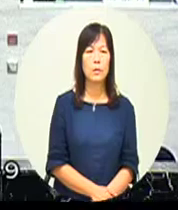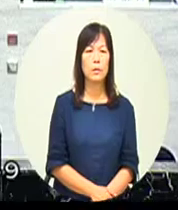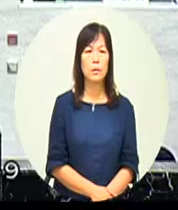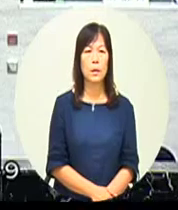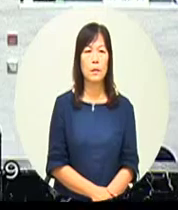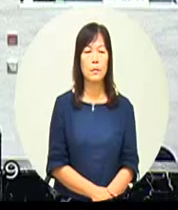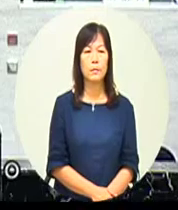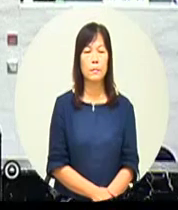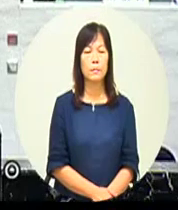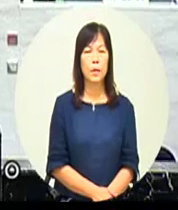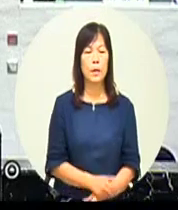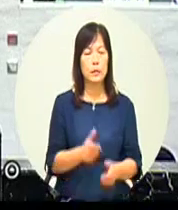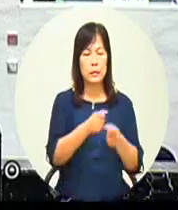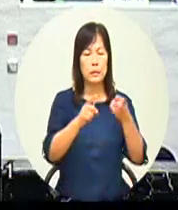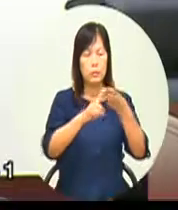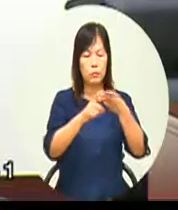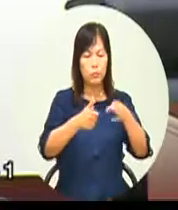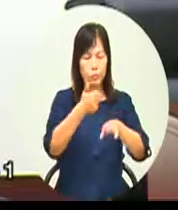谢谢主席。